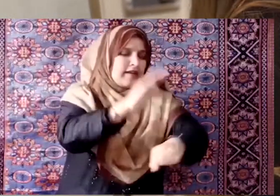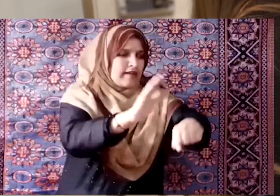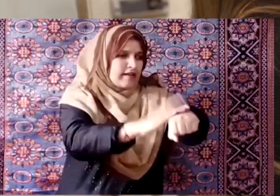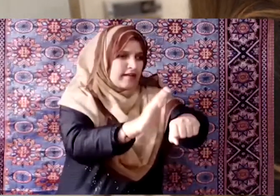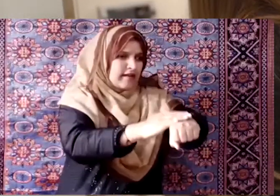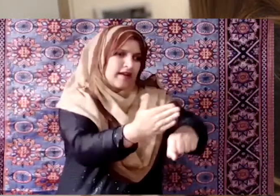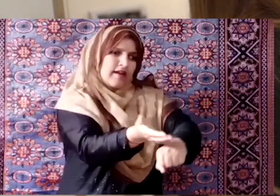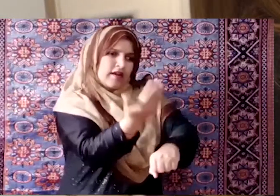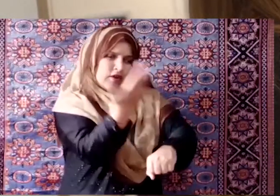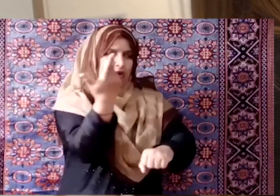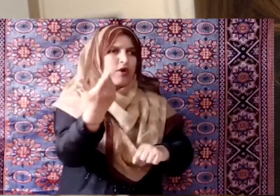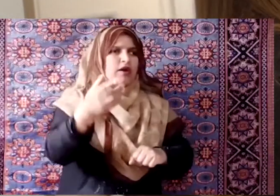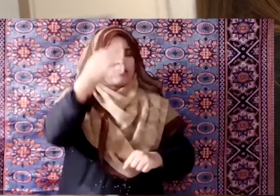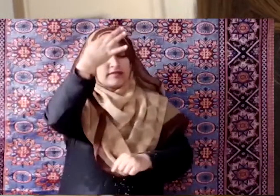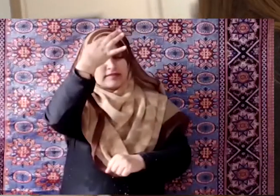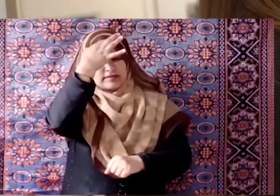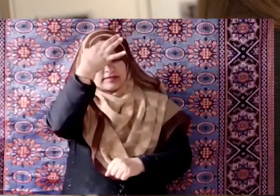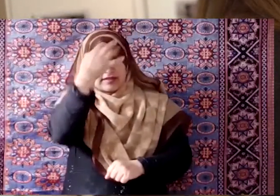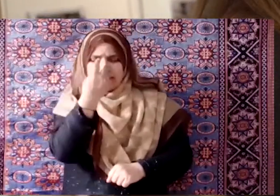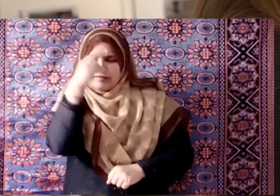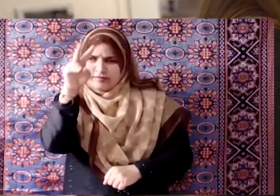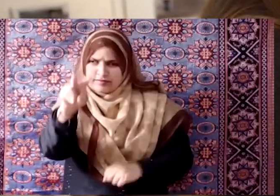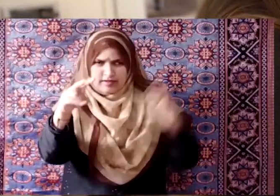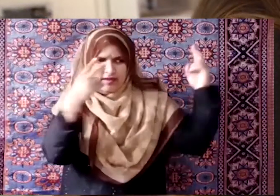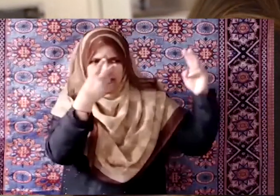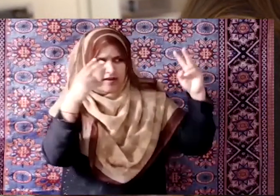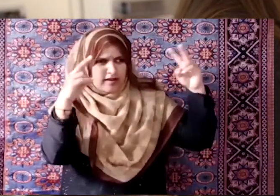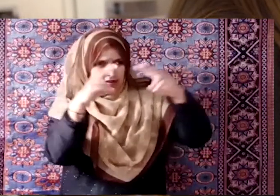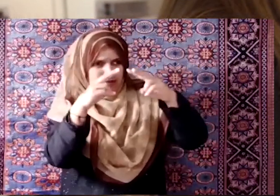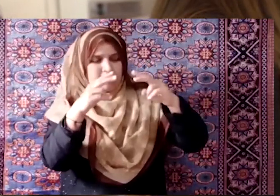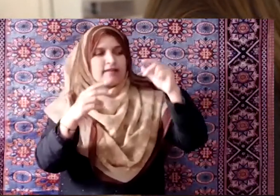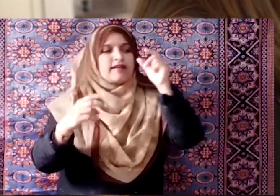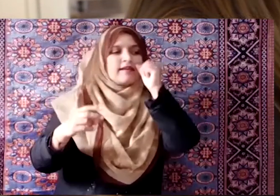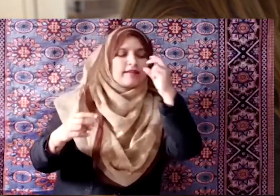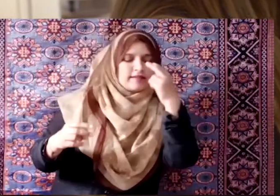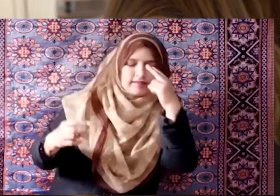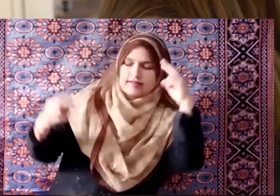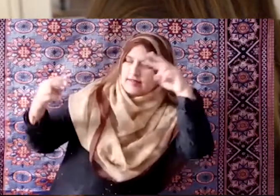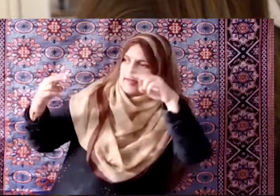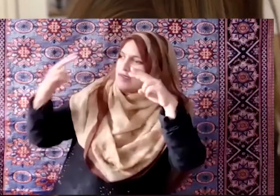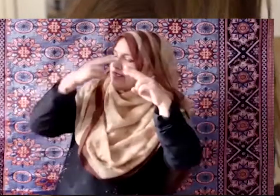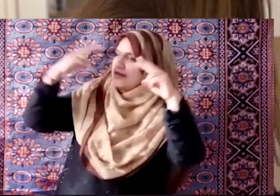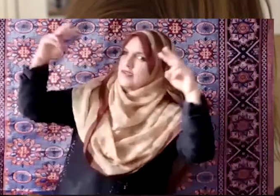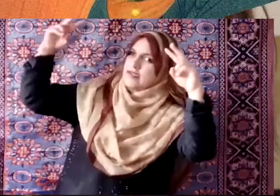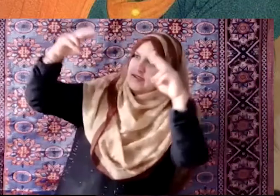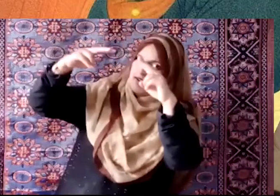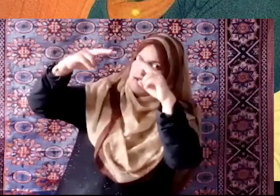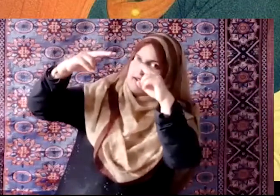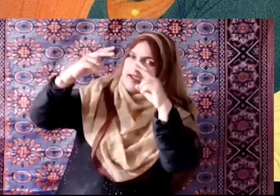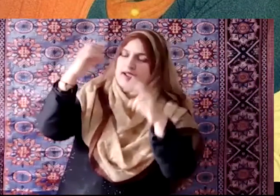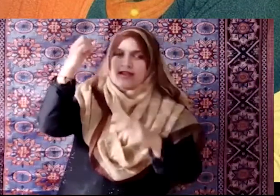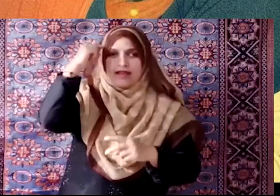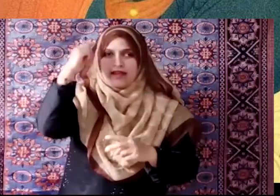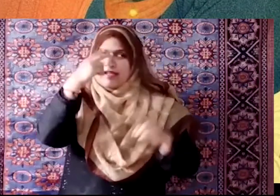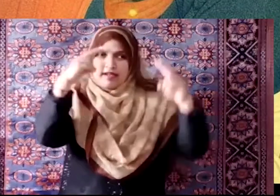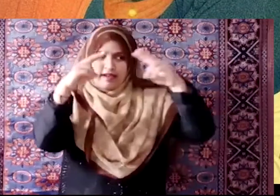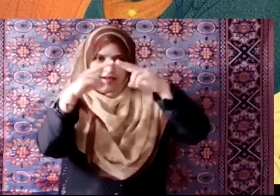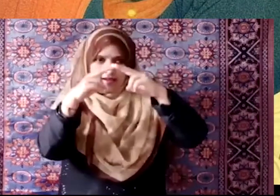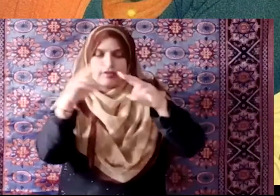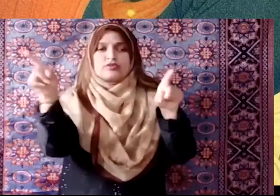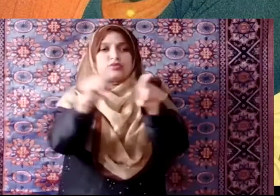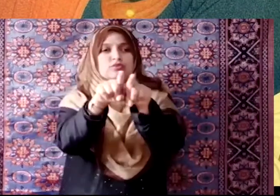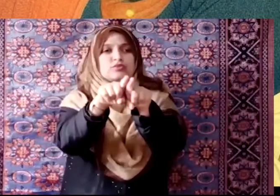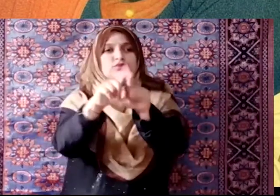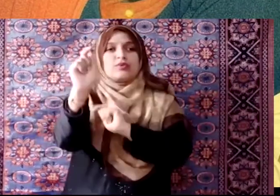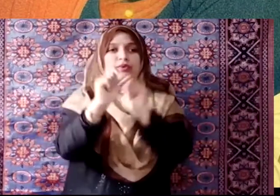رانجھا کو نیند سے جگایا اور اسے سخت سرزنش کی۔ اس دوران رانجھا نے ہیر کی طرف دیکھا اور ہیر نے